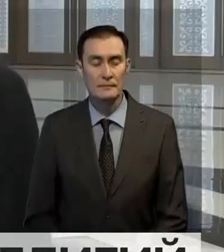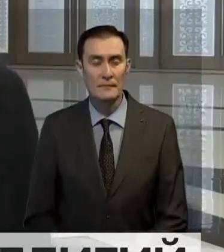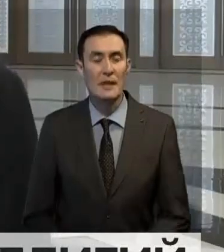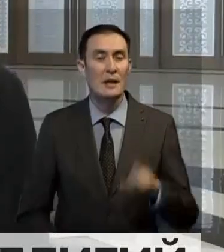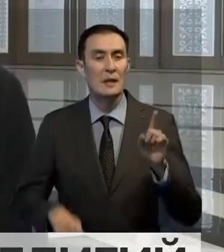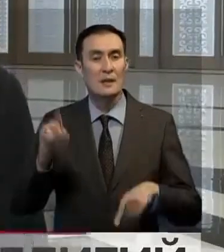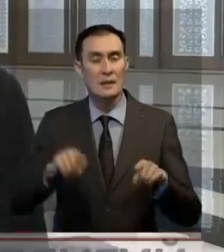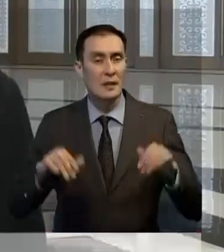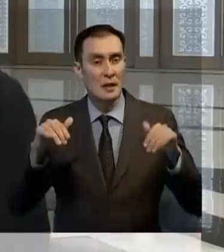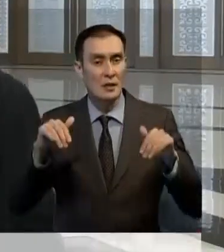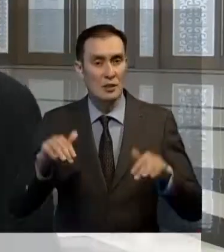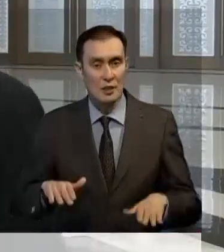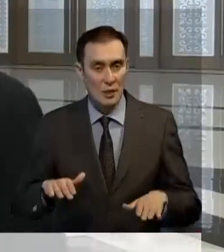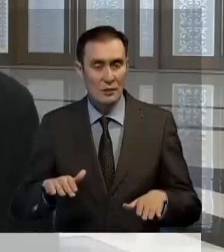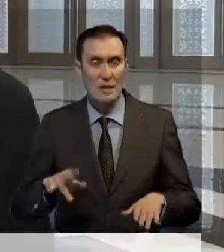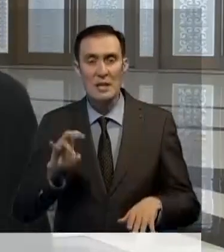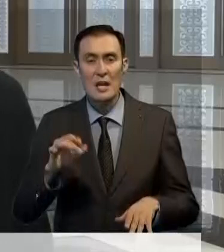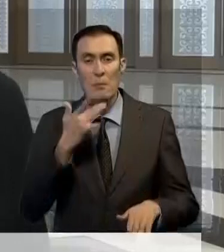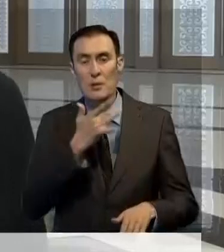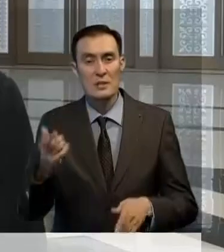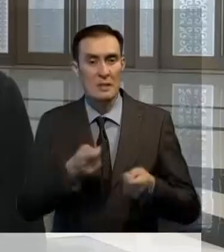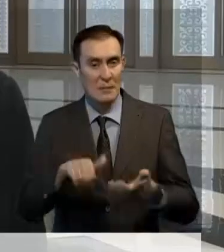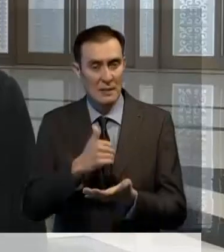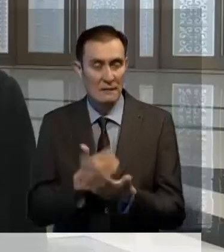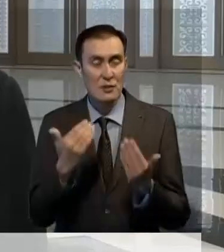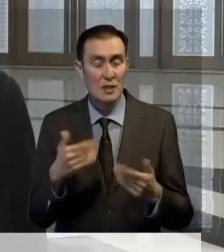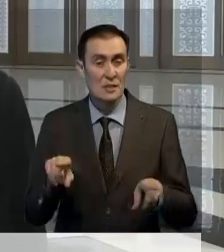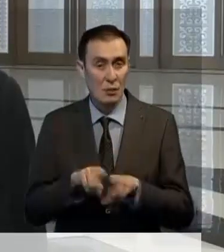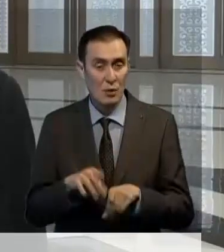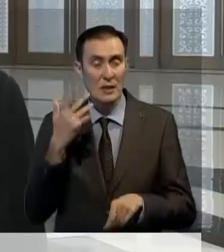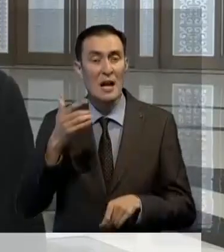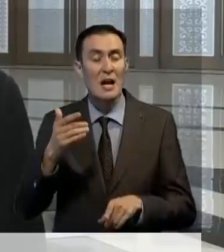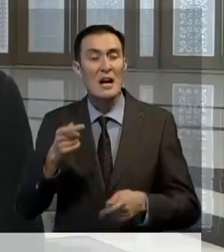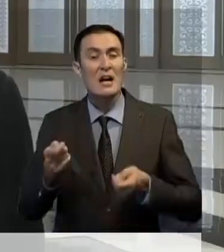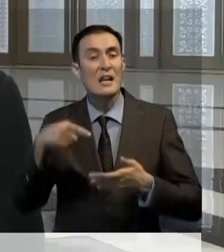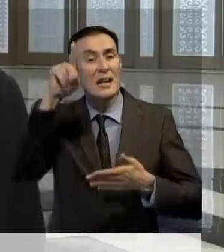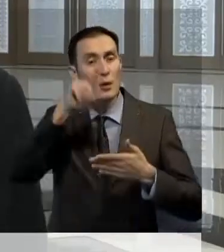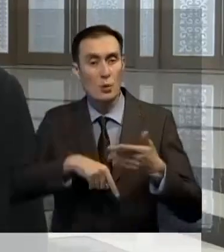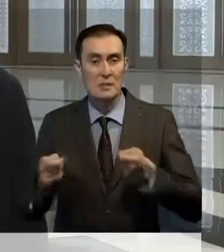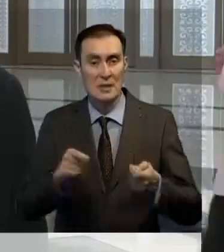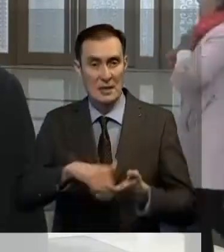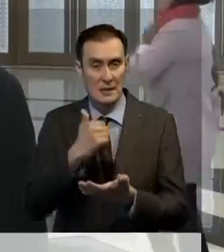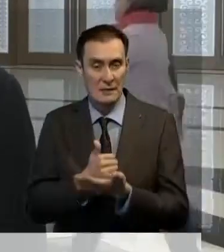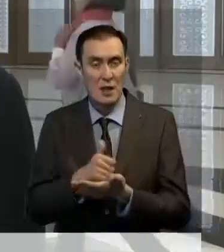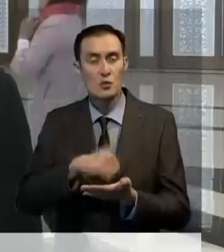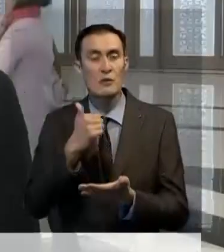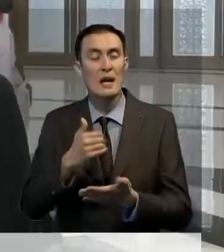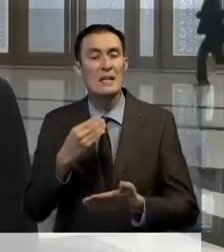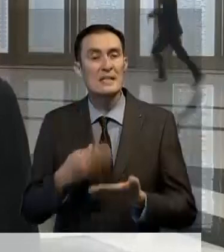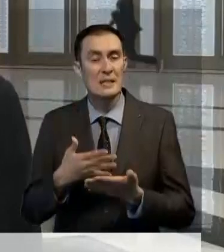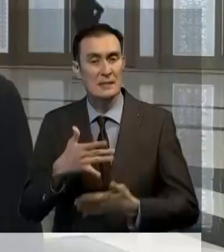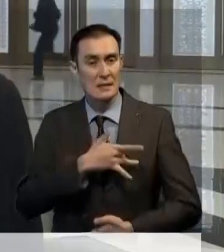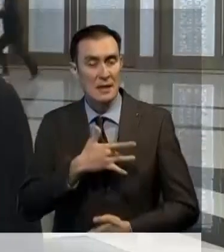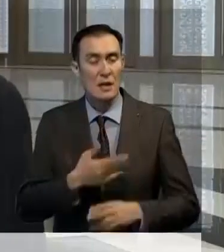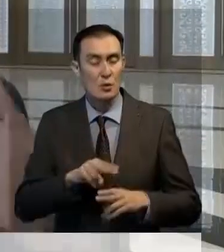Иногда решения принимаются не политическими лидерами. И сегодня тот случай, когда религиозные лидеры, основываясь на гуманистических ценностях,